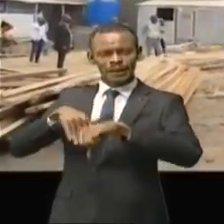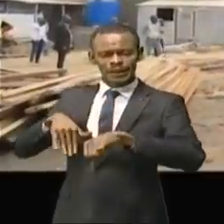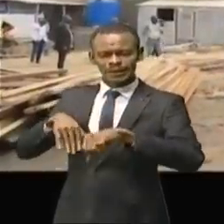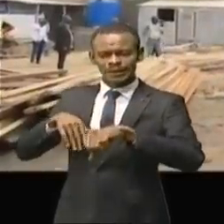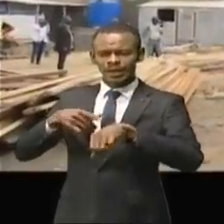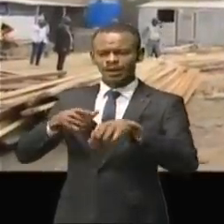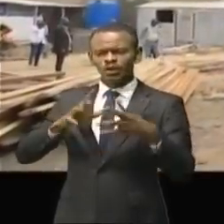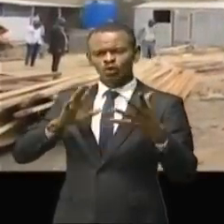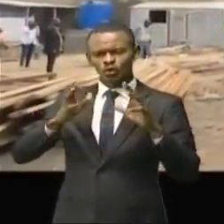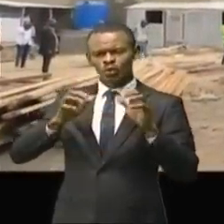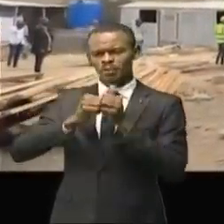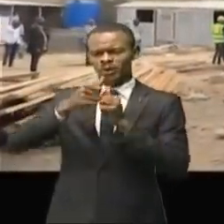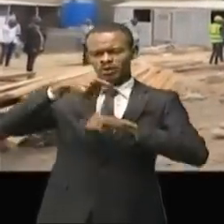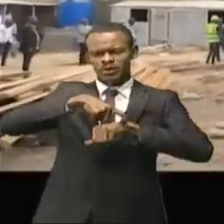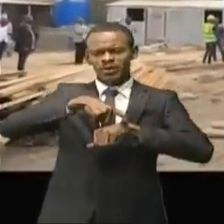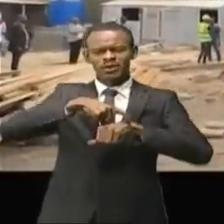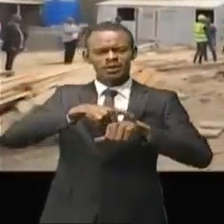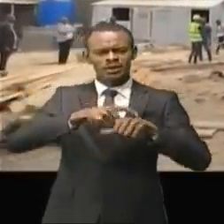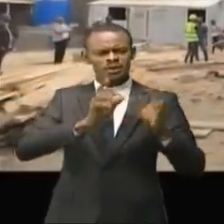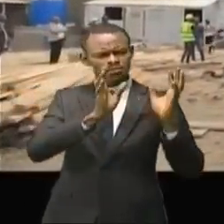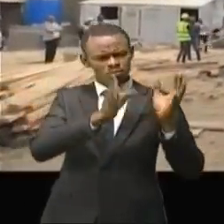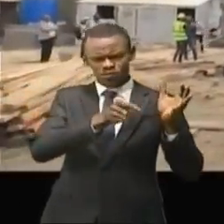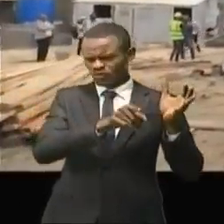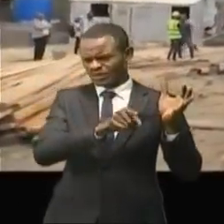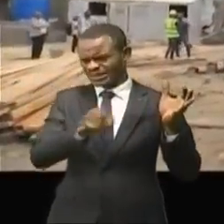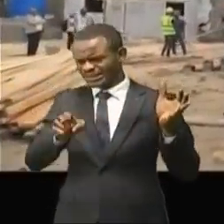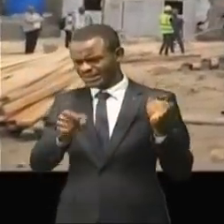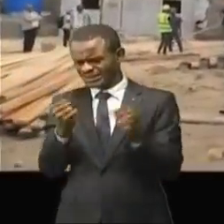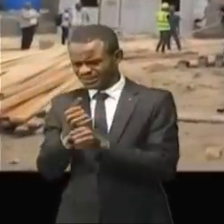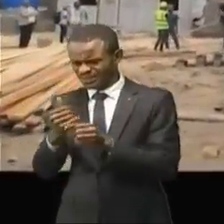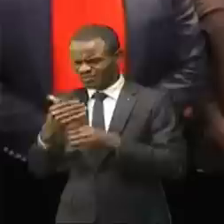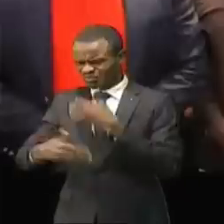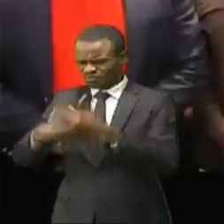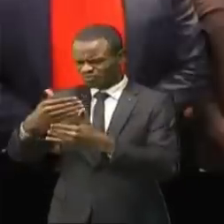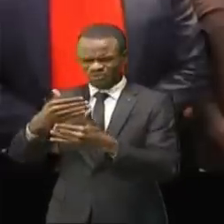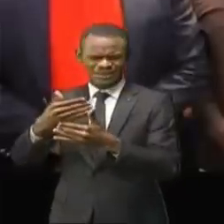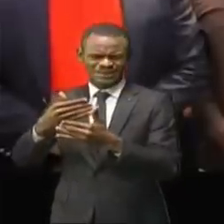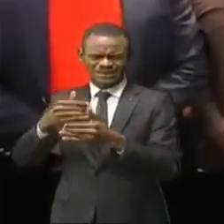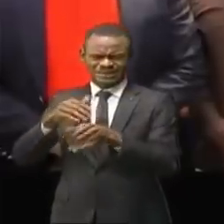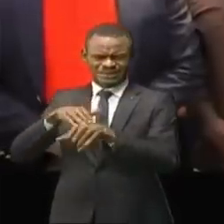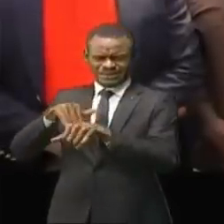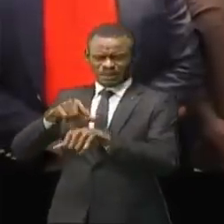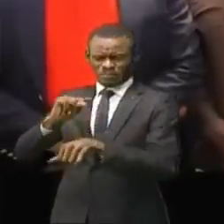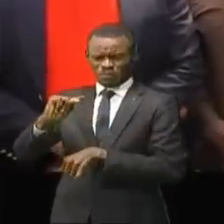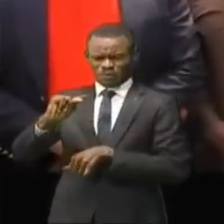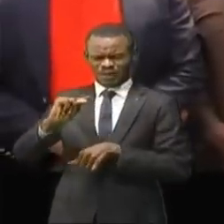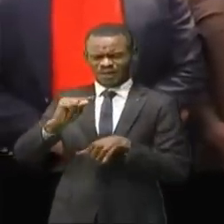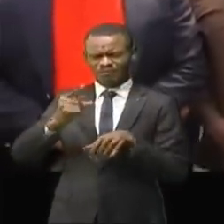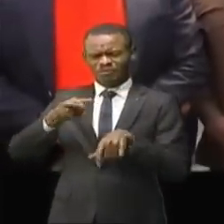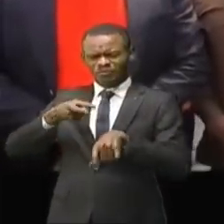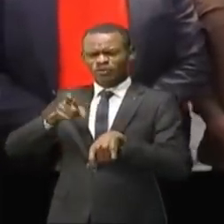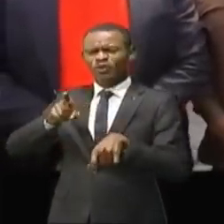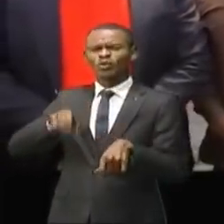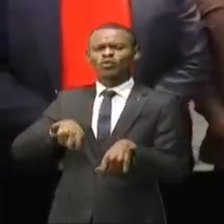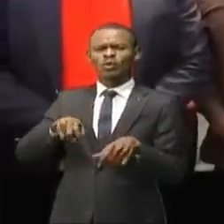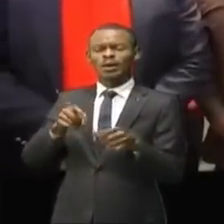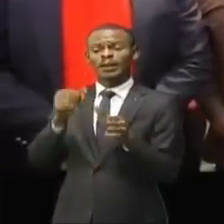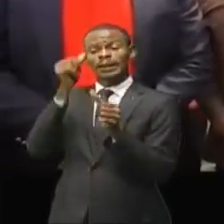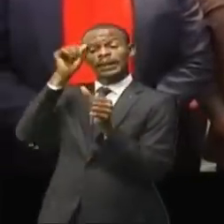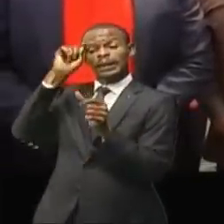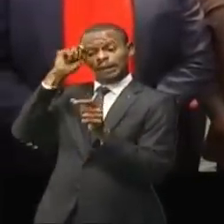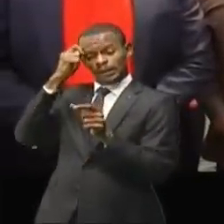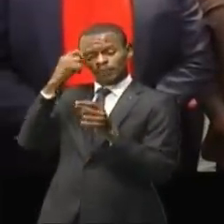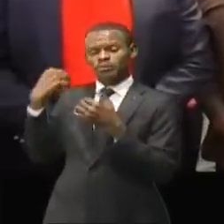avec l'entreprise cartouche pour assurer en fait que il respecte les délais et qu'on puisse avoir